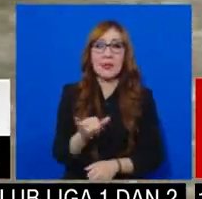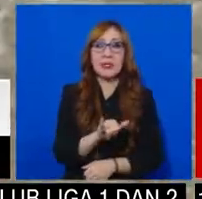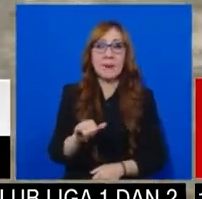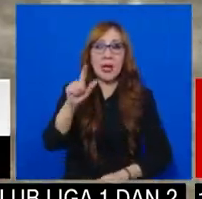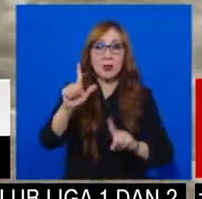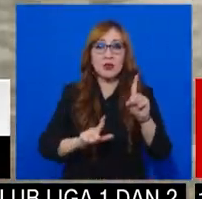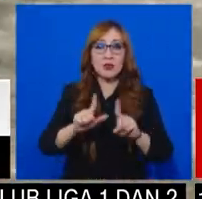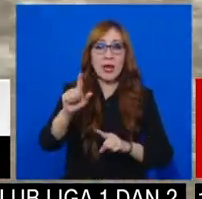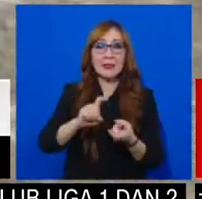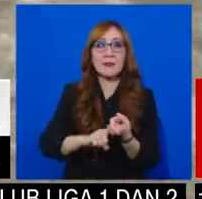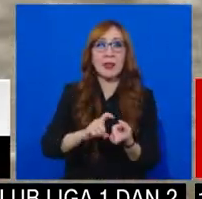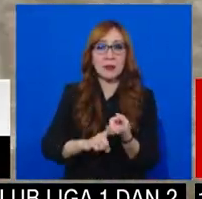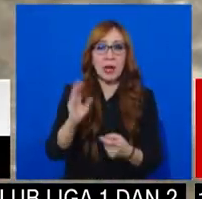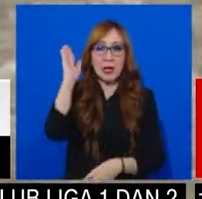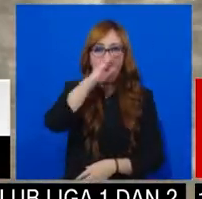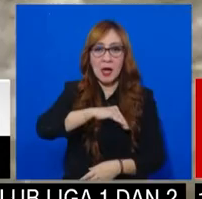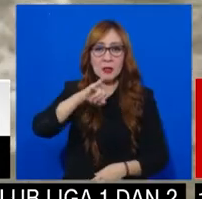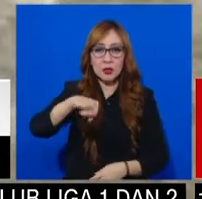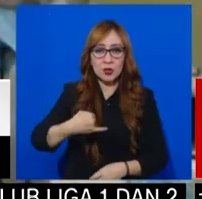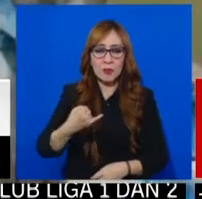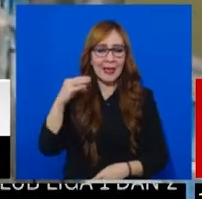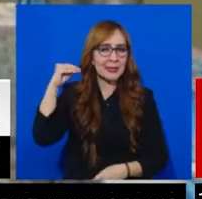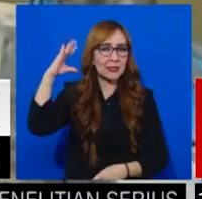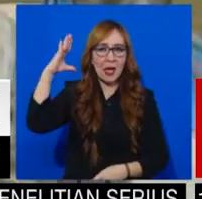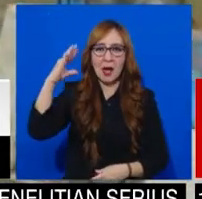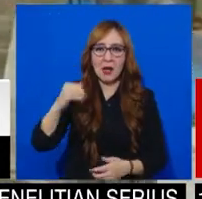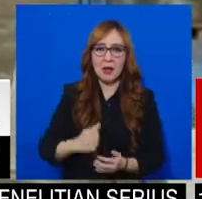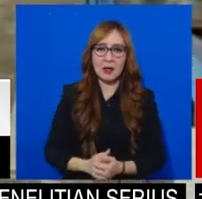17 rekannya pada Jumat siang 3 Maret